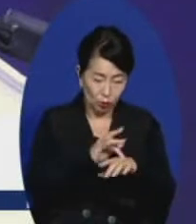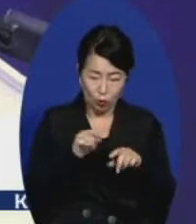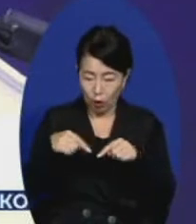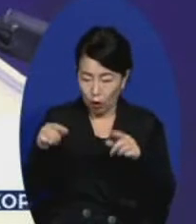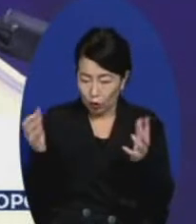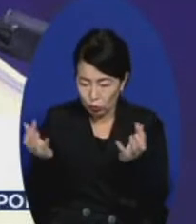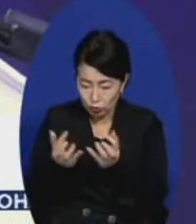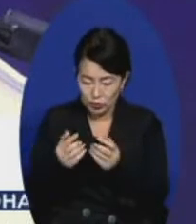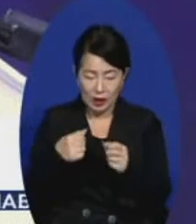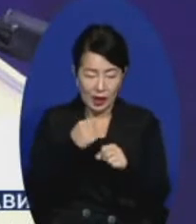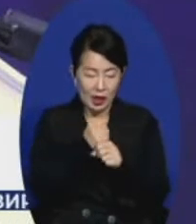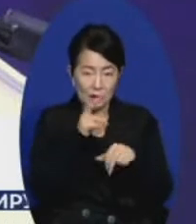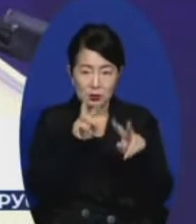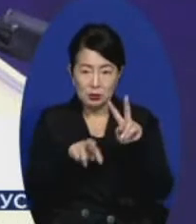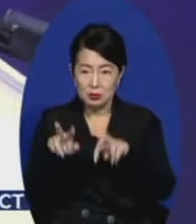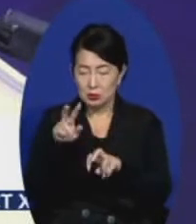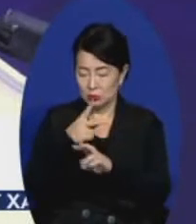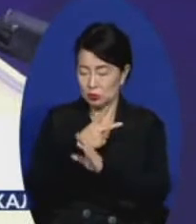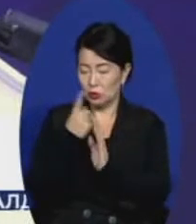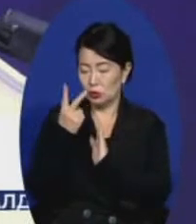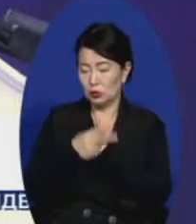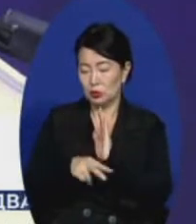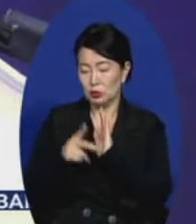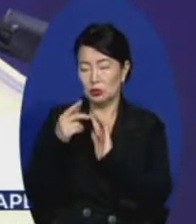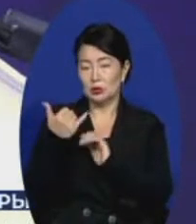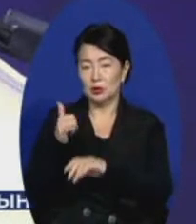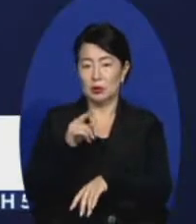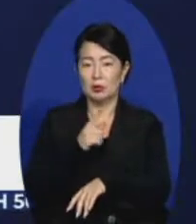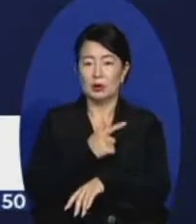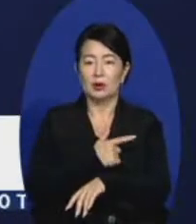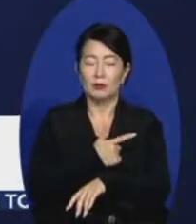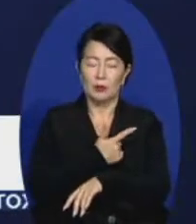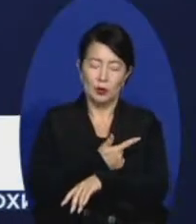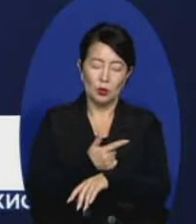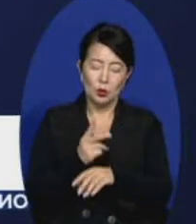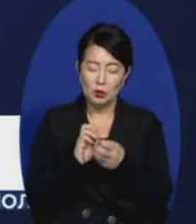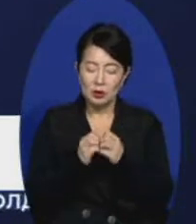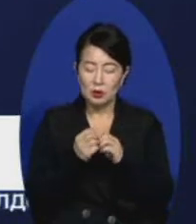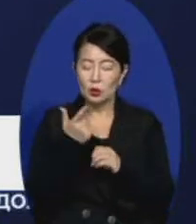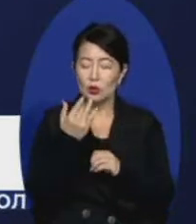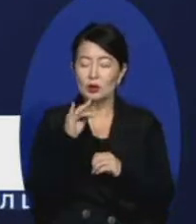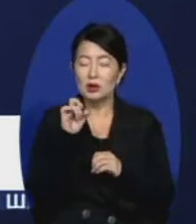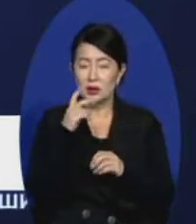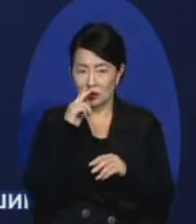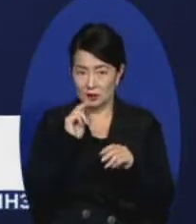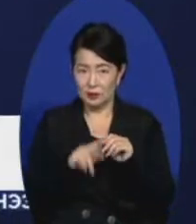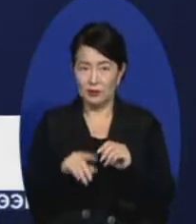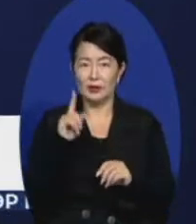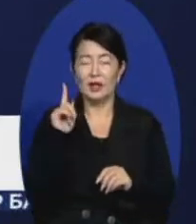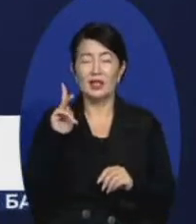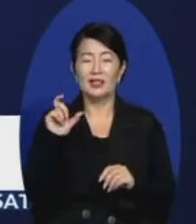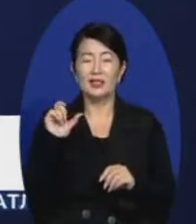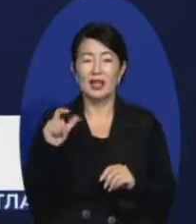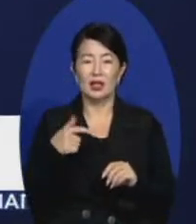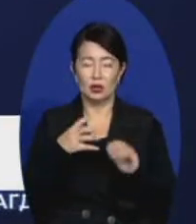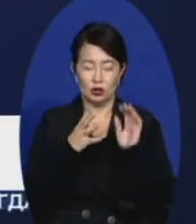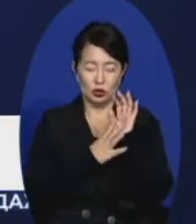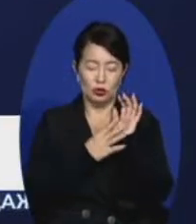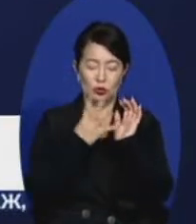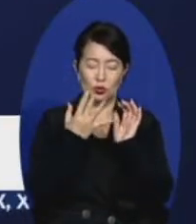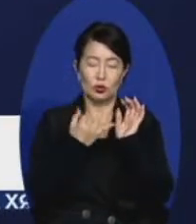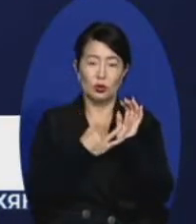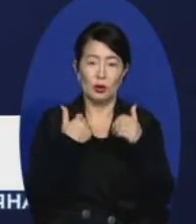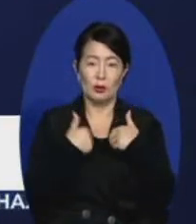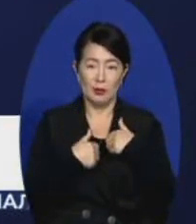нарыг хооронд нь одоо энэ ажлынх нь үр дүн одоо гүйцэтгэлээр нь үнэлж байгаа. Эхний гүйцэтгэлийн шалгуураар 1-р зэрэглэлд 947